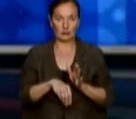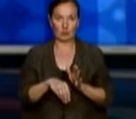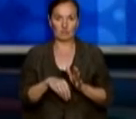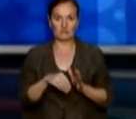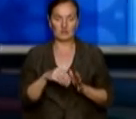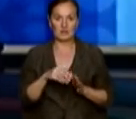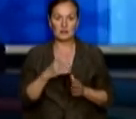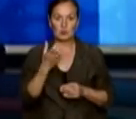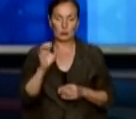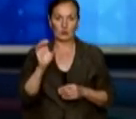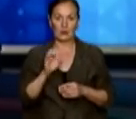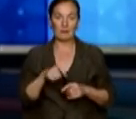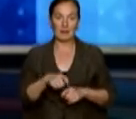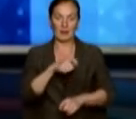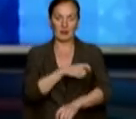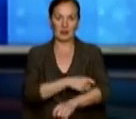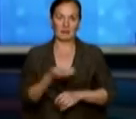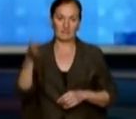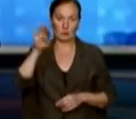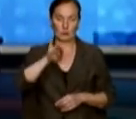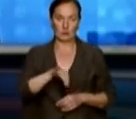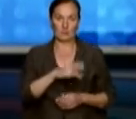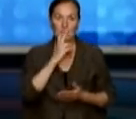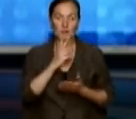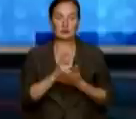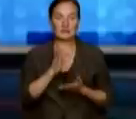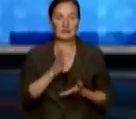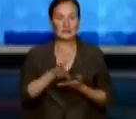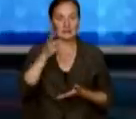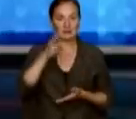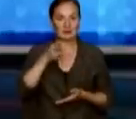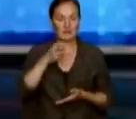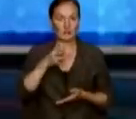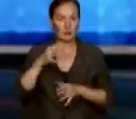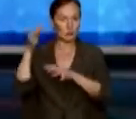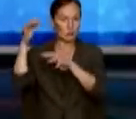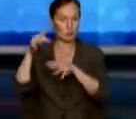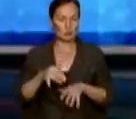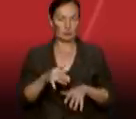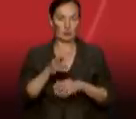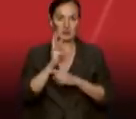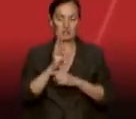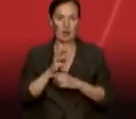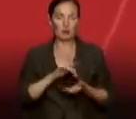подивимося, у нас зараз є відео, відео суви, які знімали самі туристи, які там відпочивають.